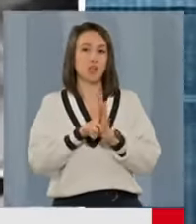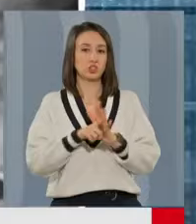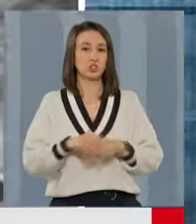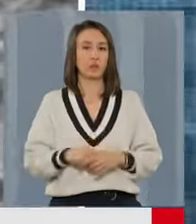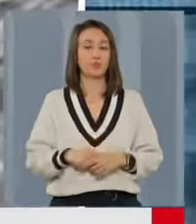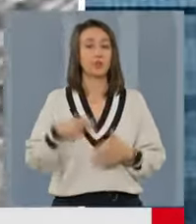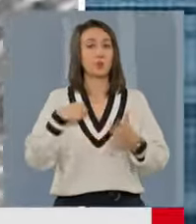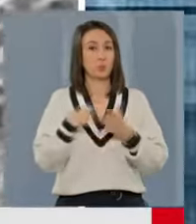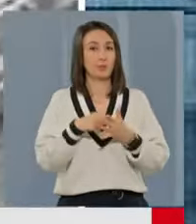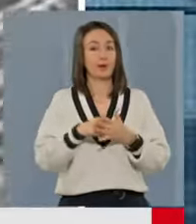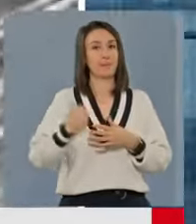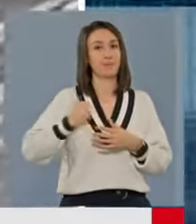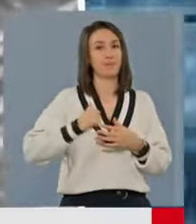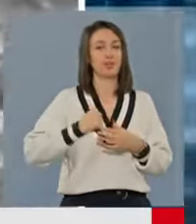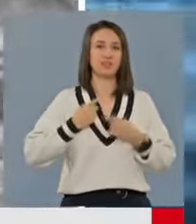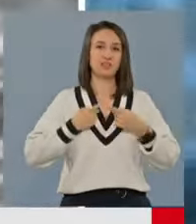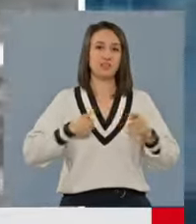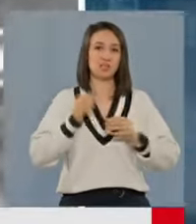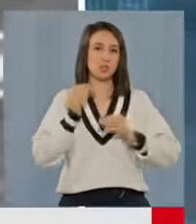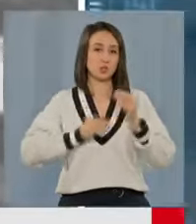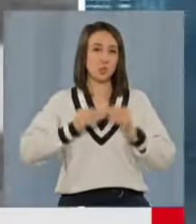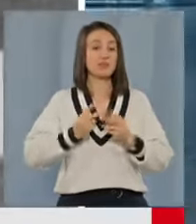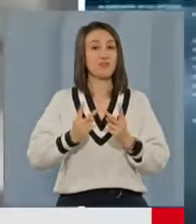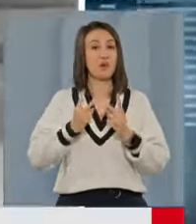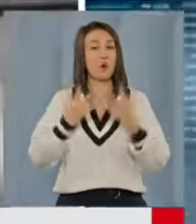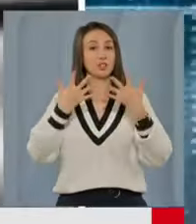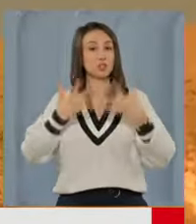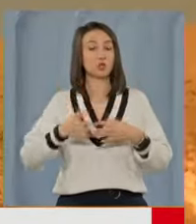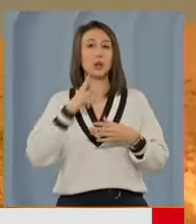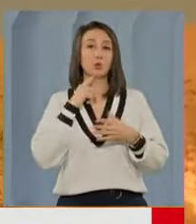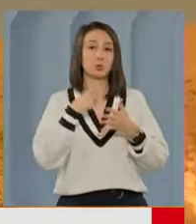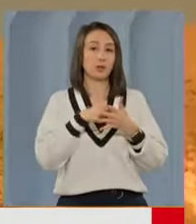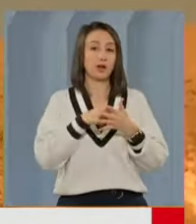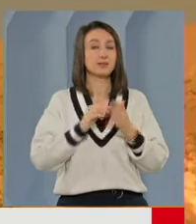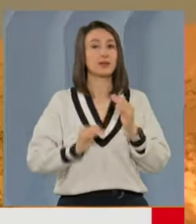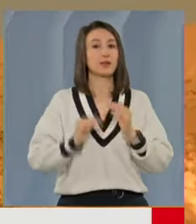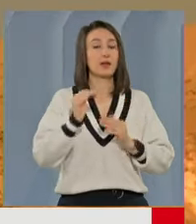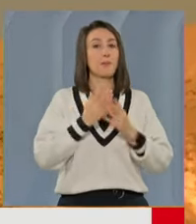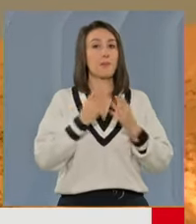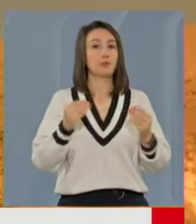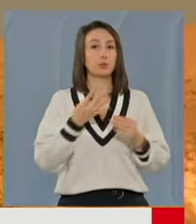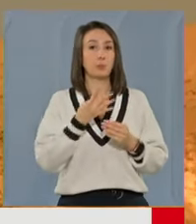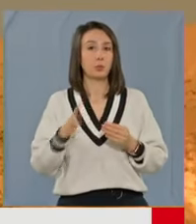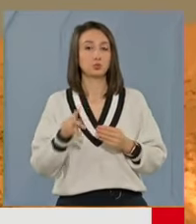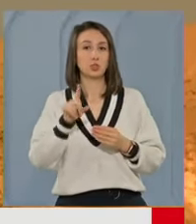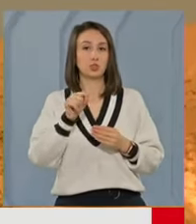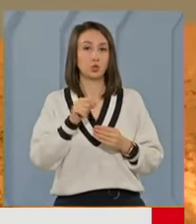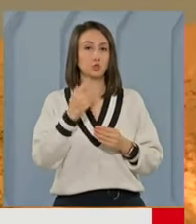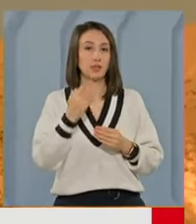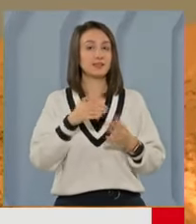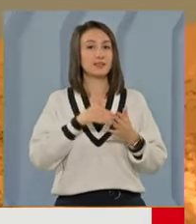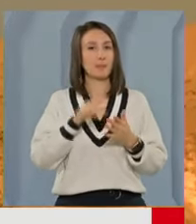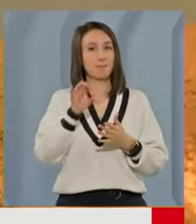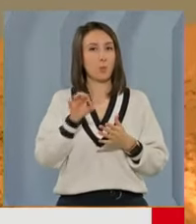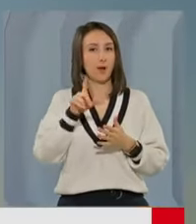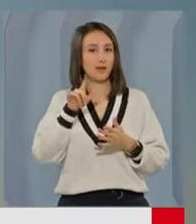vigoare a achizițiilor militare în diverse situații Valoarea totală a achiziției se ridică la mai mult de 426 de